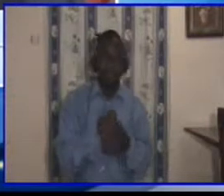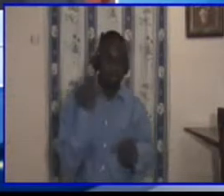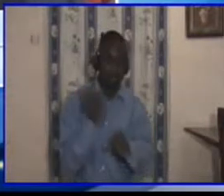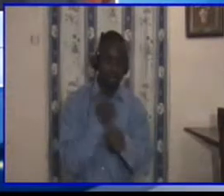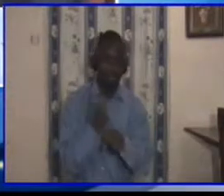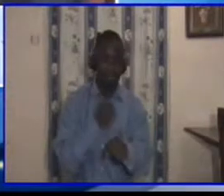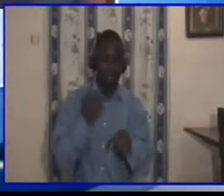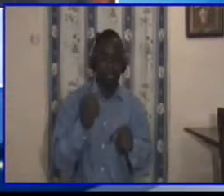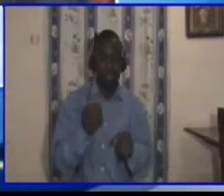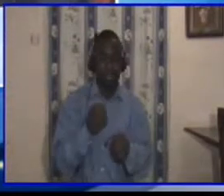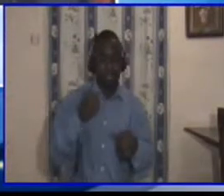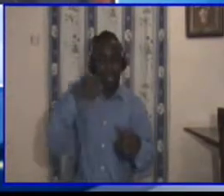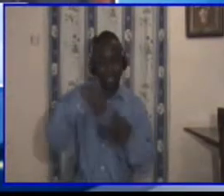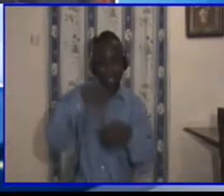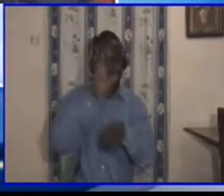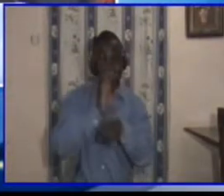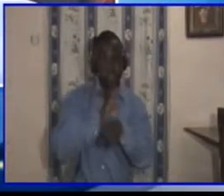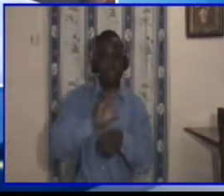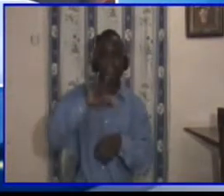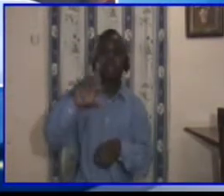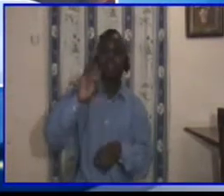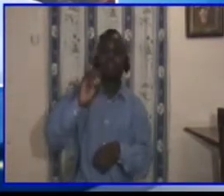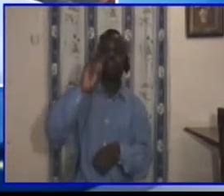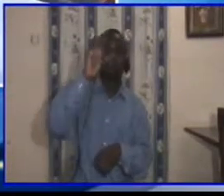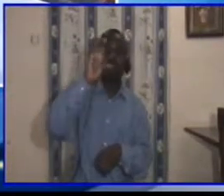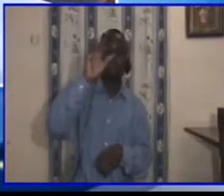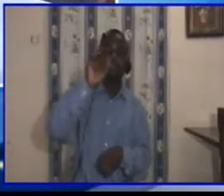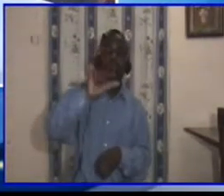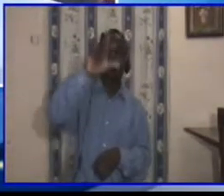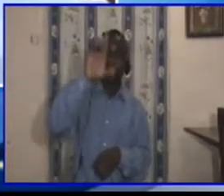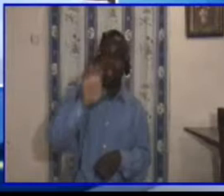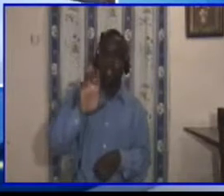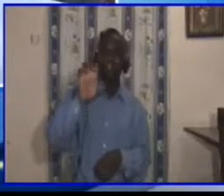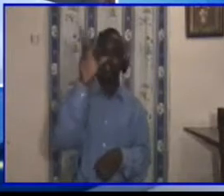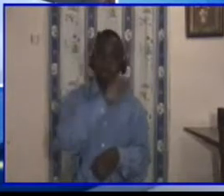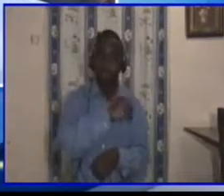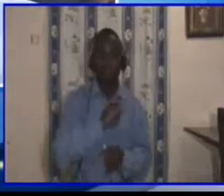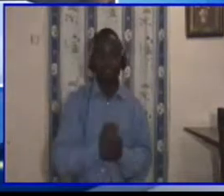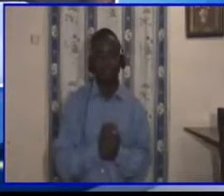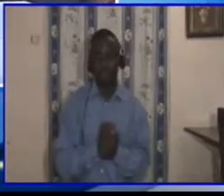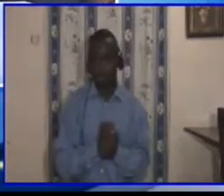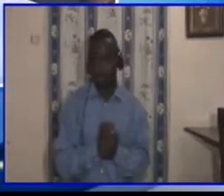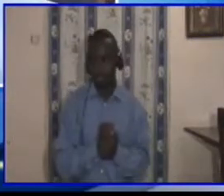mio servitore non stabilire delle chiese locali